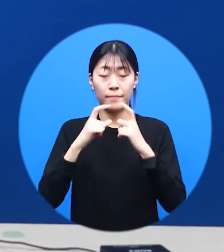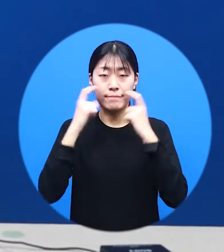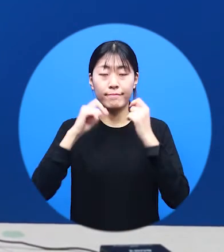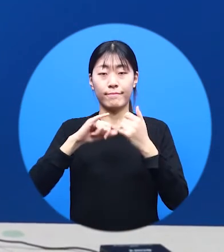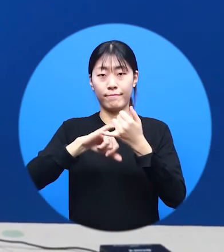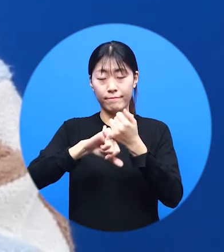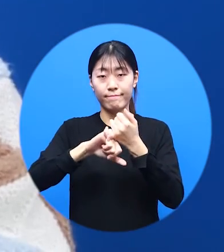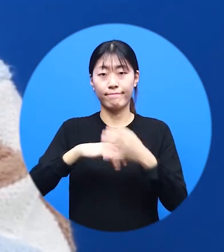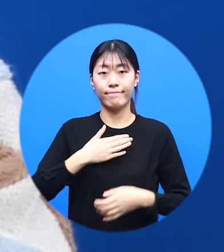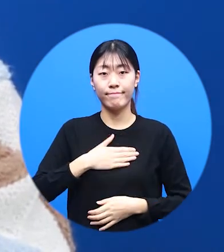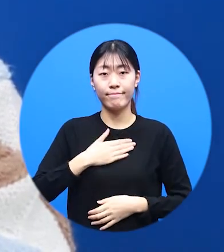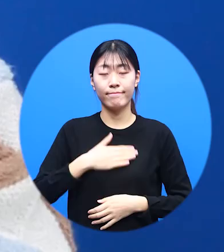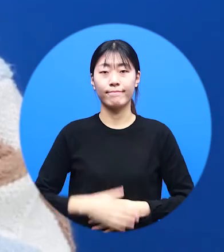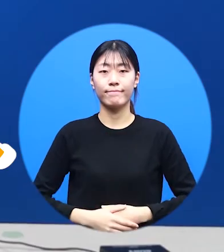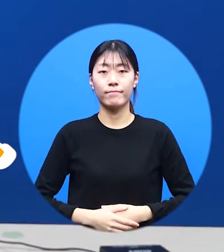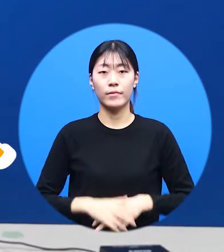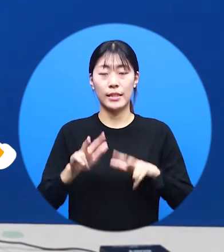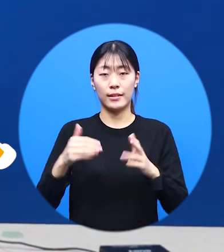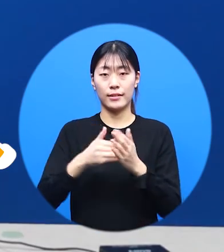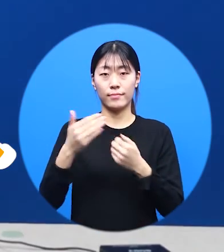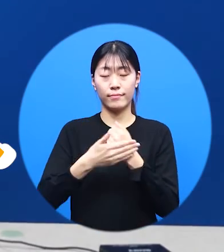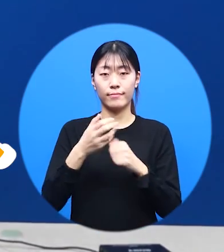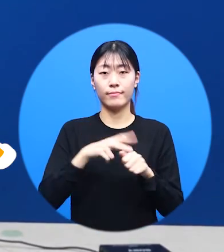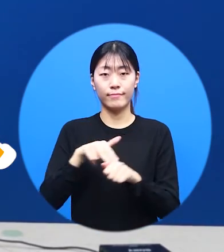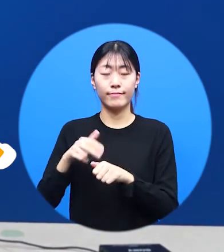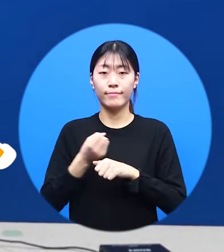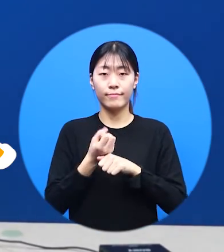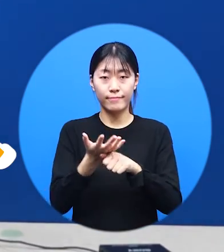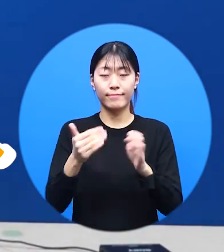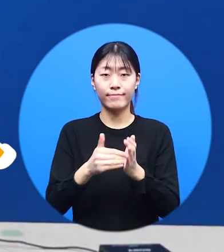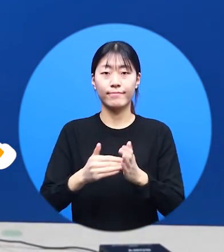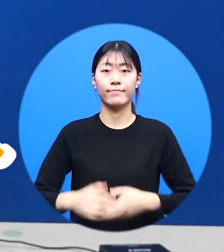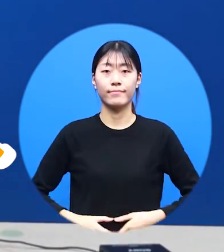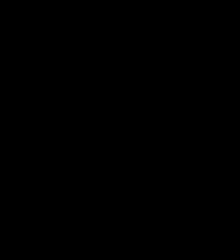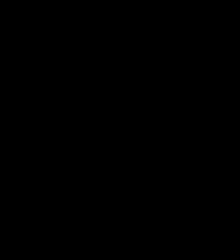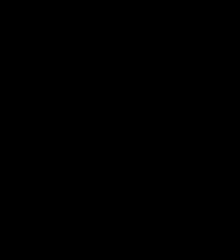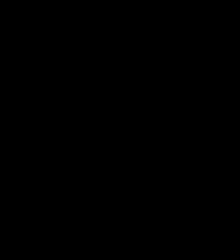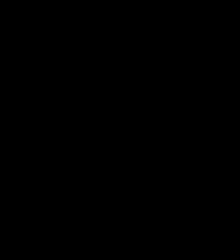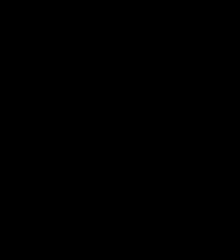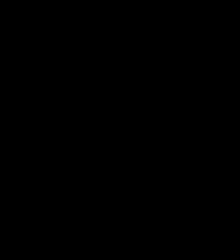마스크 착용 의무화 꼭 지켜야겠죠? 지금까지 알려드린 린이었습니다.